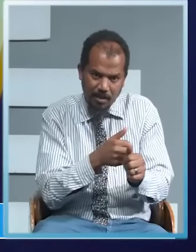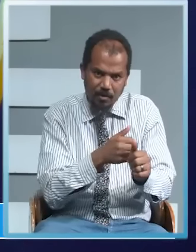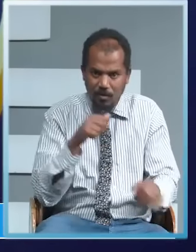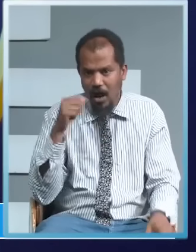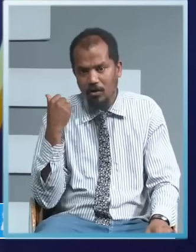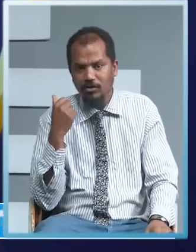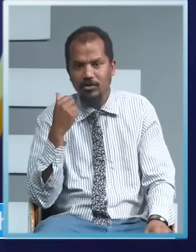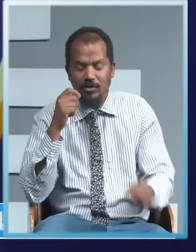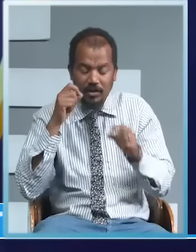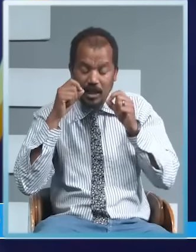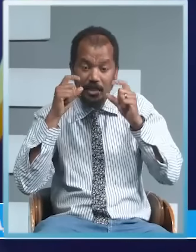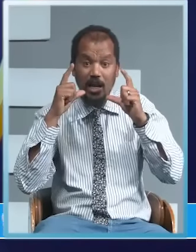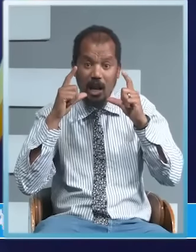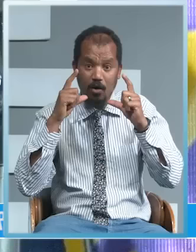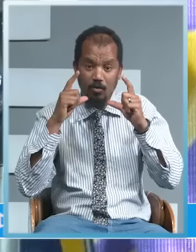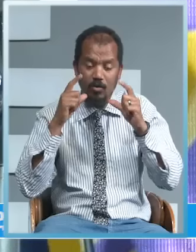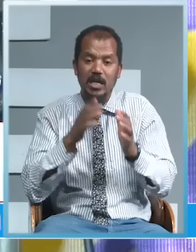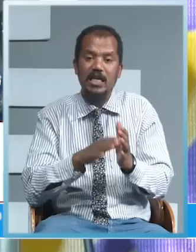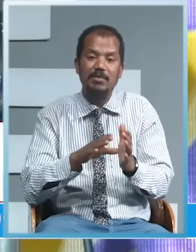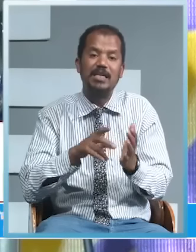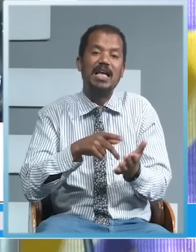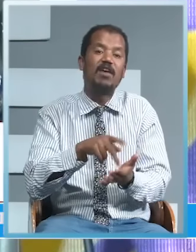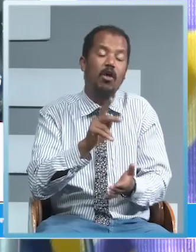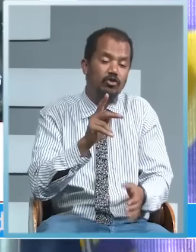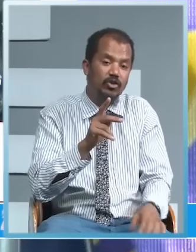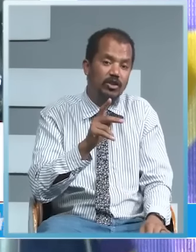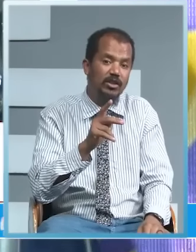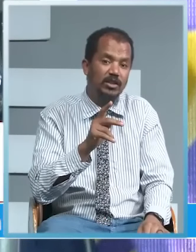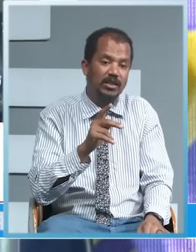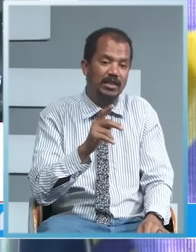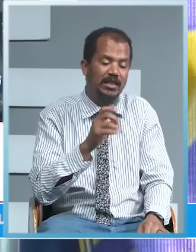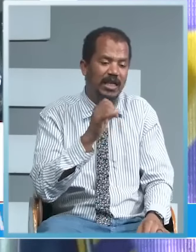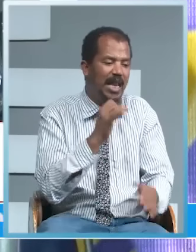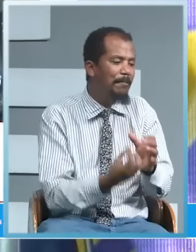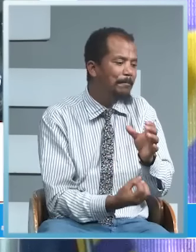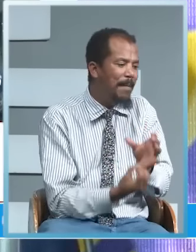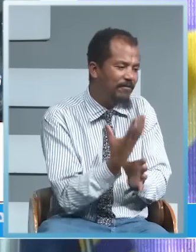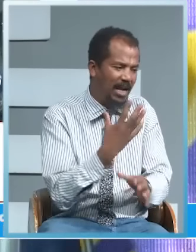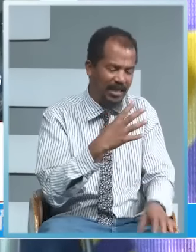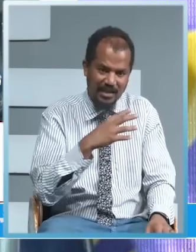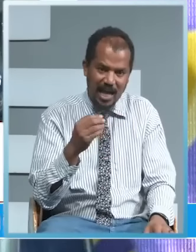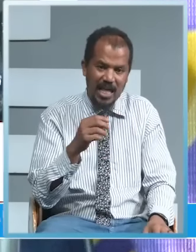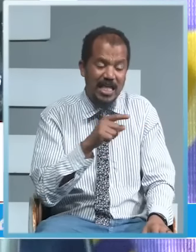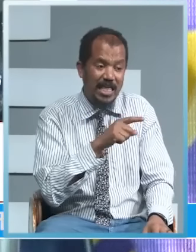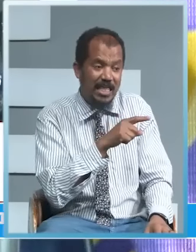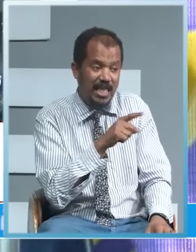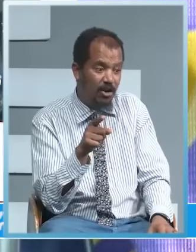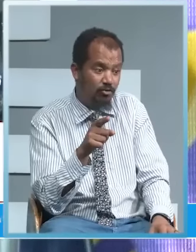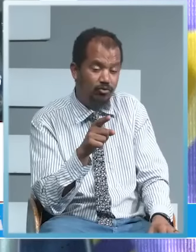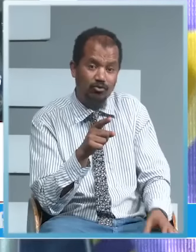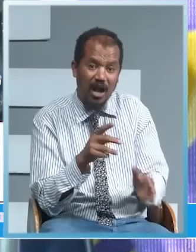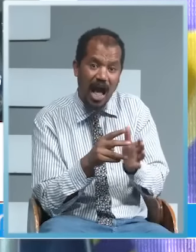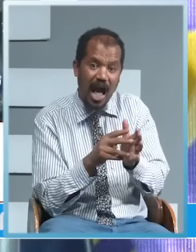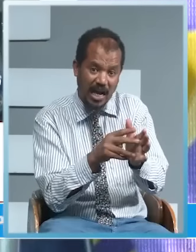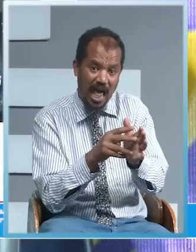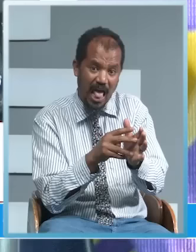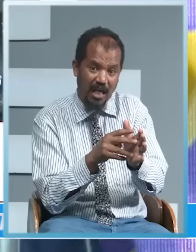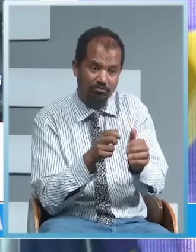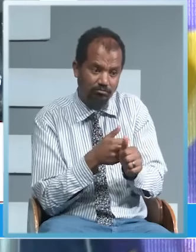ሌሎች የተነቃቁ ግብር ከፋዮችን ለማፍራትና የነሱም